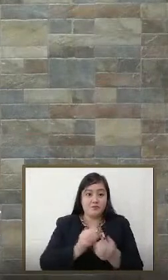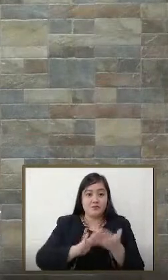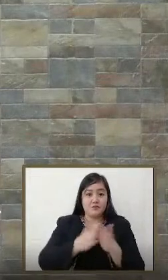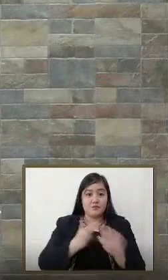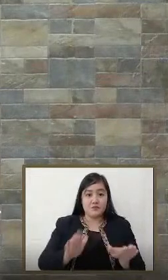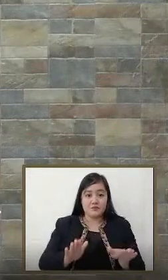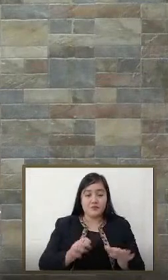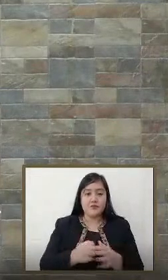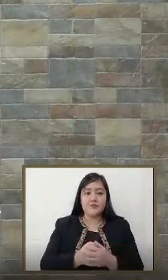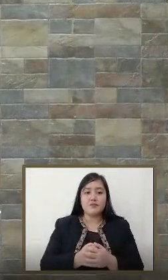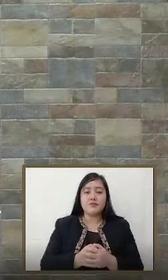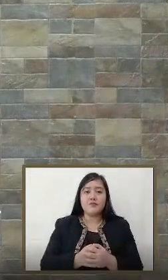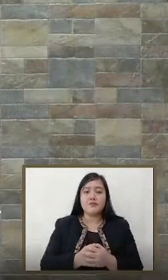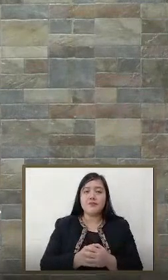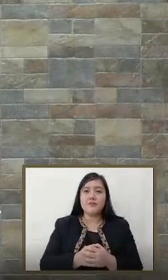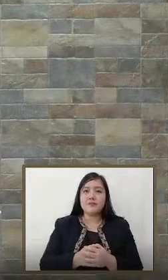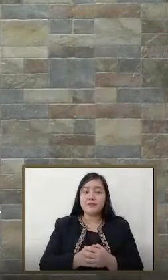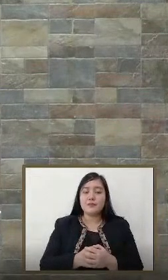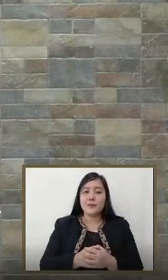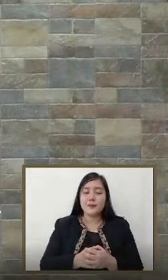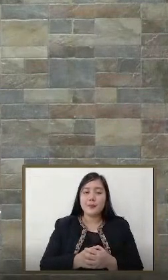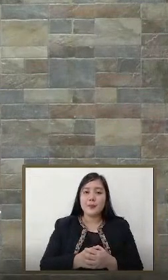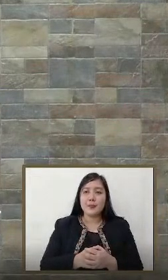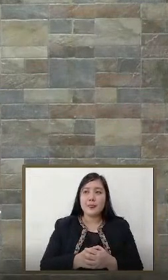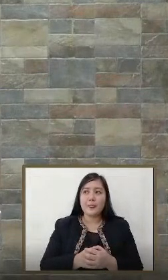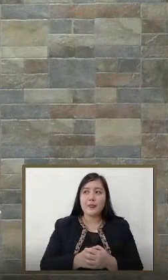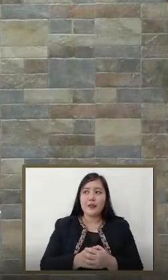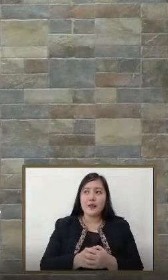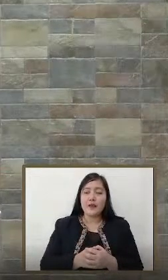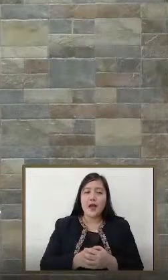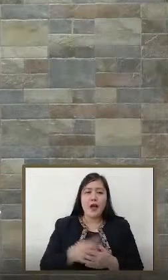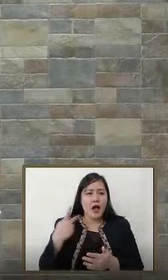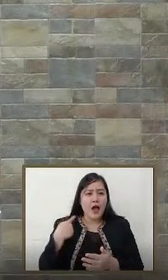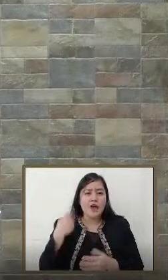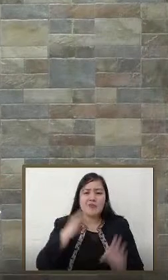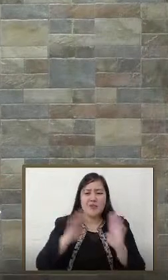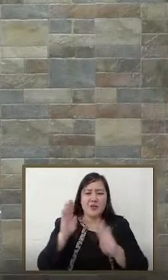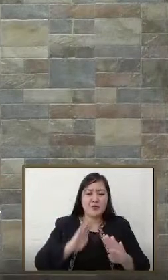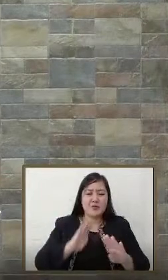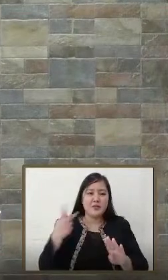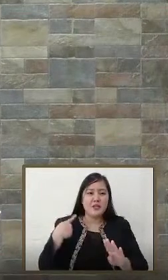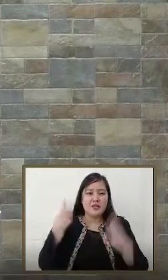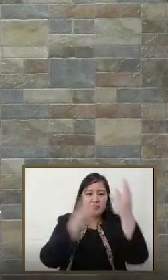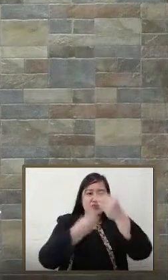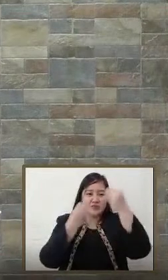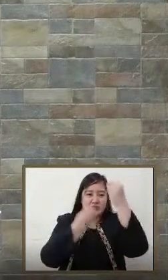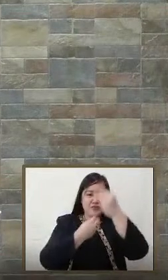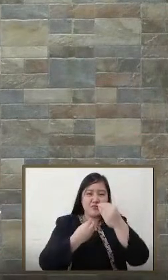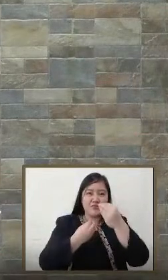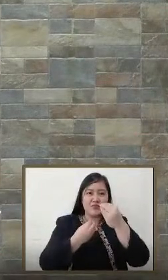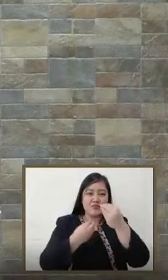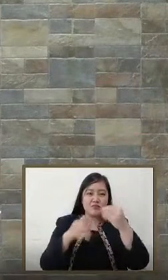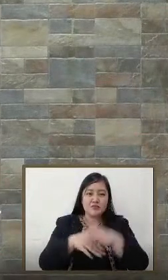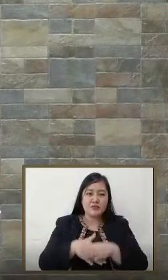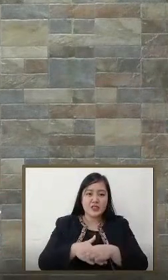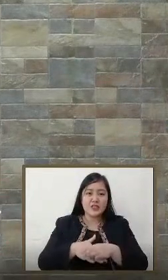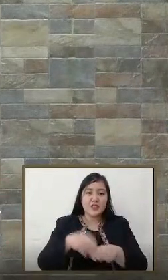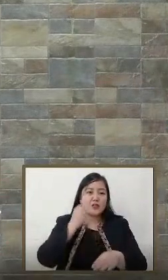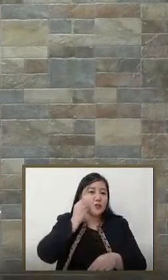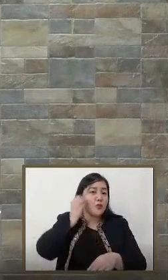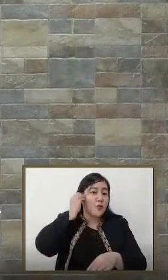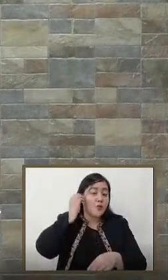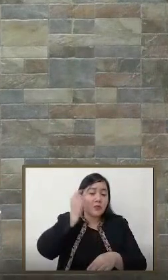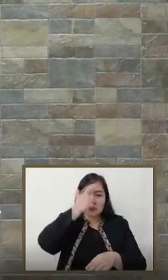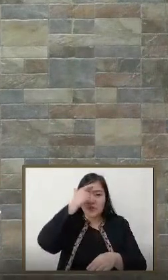So, kaya merong gusot, confusion, at labo-labo sa loob ng tahanan kasi